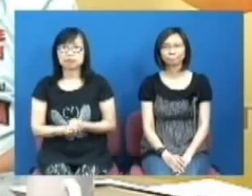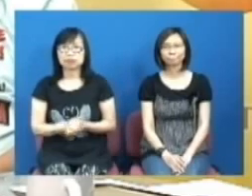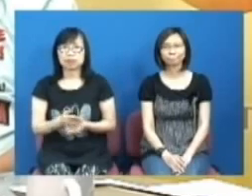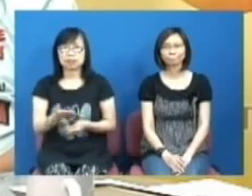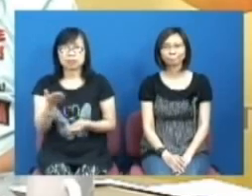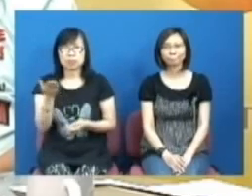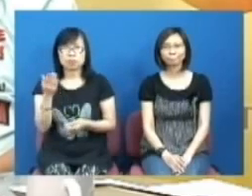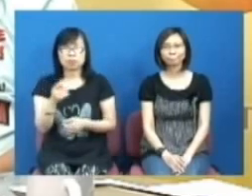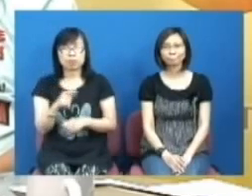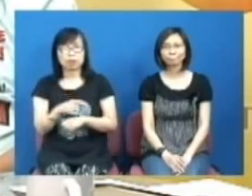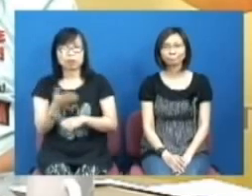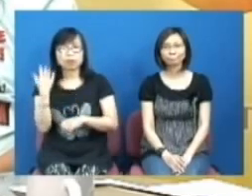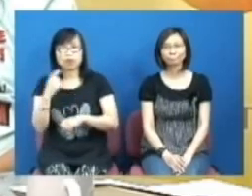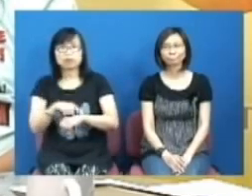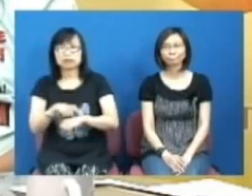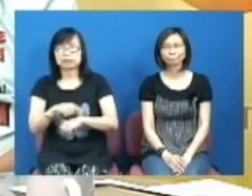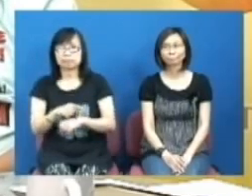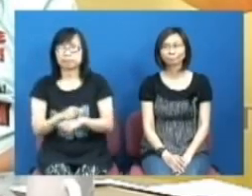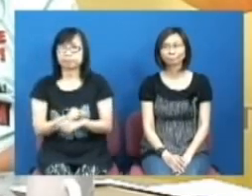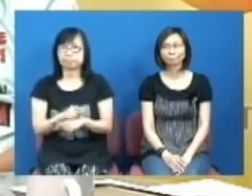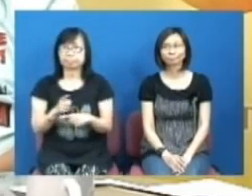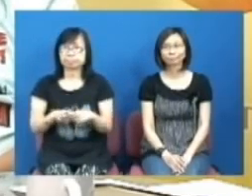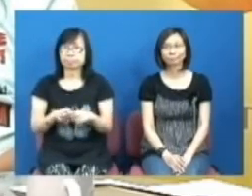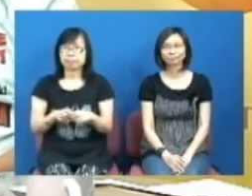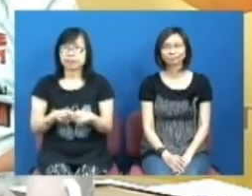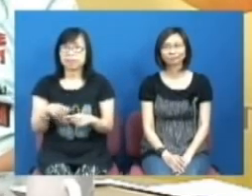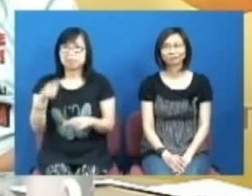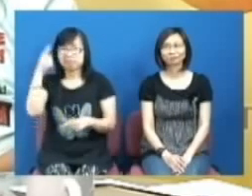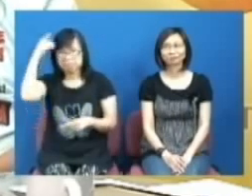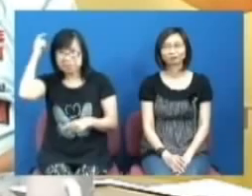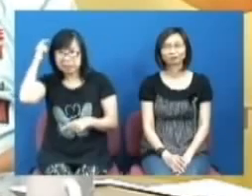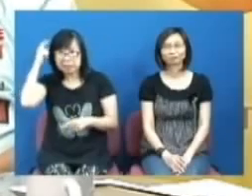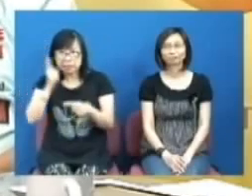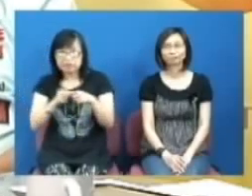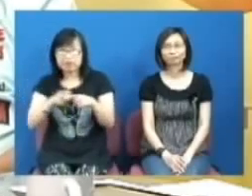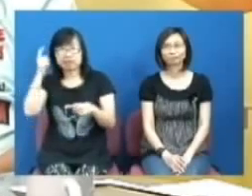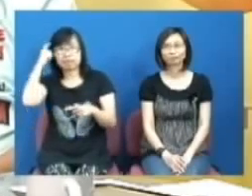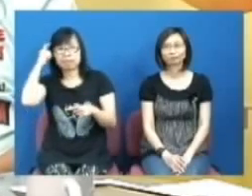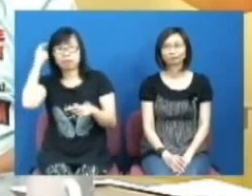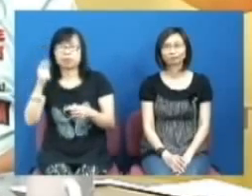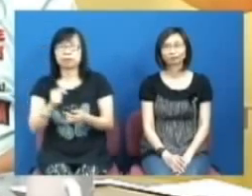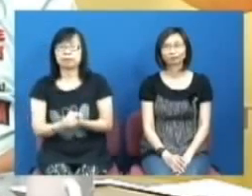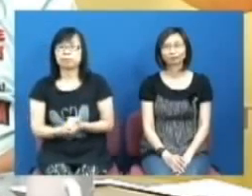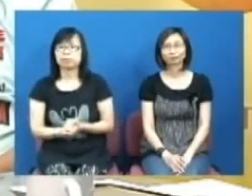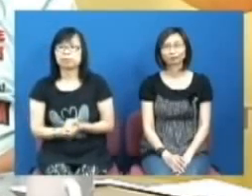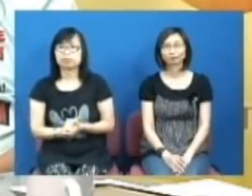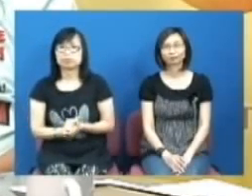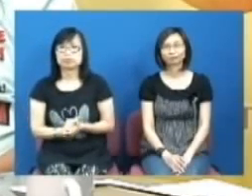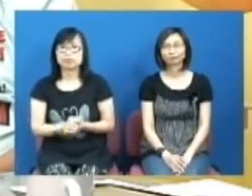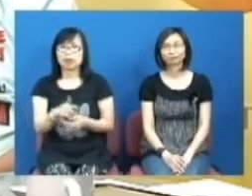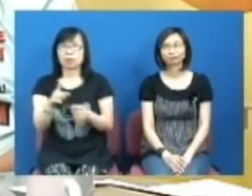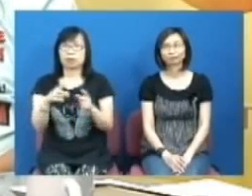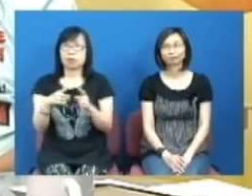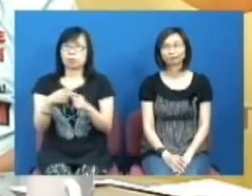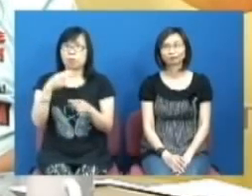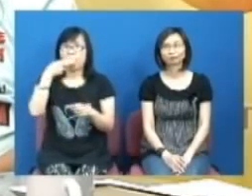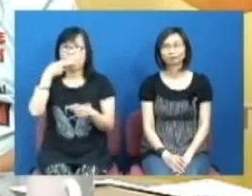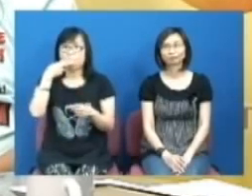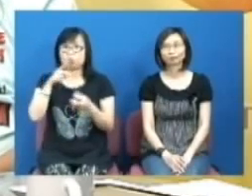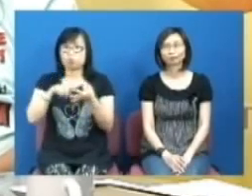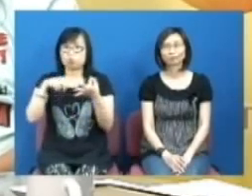就好似真係要事如神啊，咁我就同阿仁哥即係何俊仁講，我